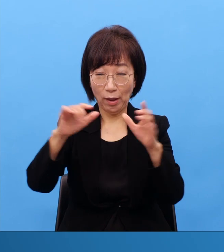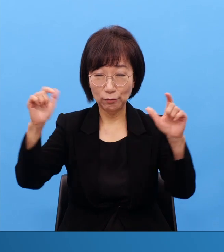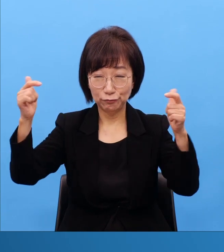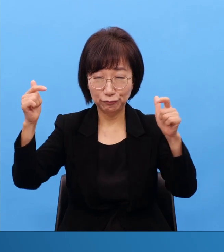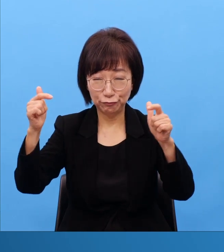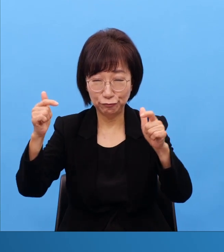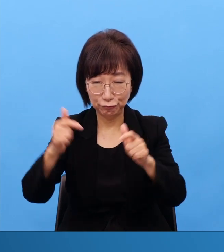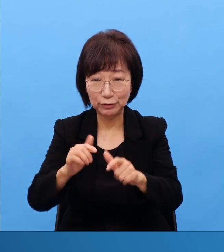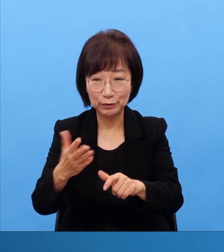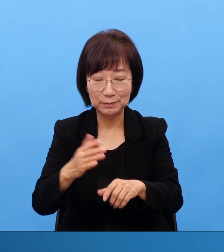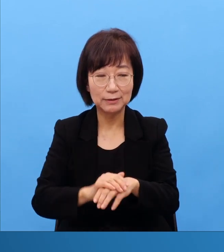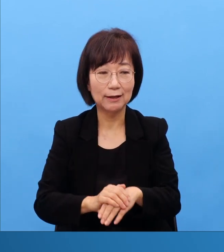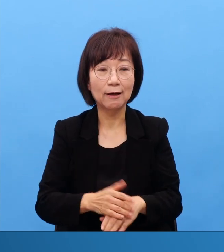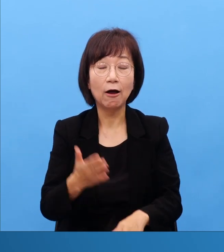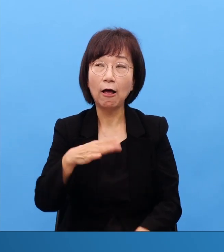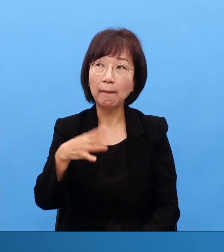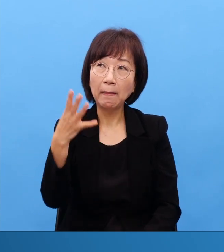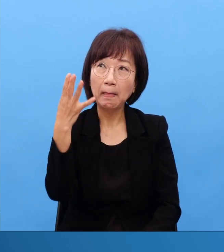어느 교단에서